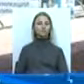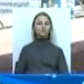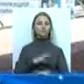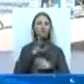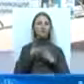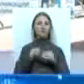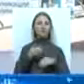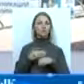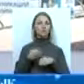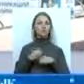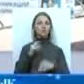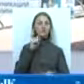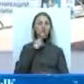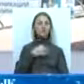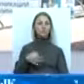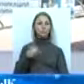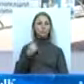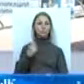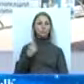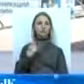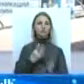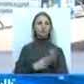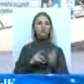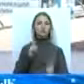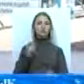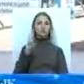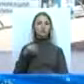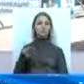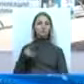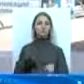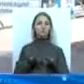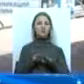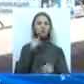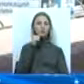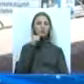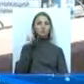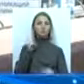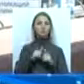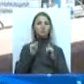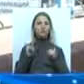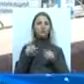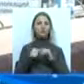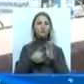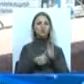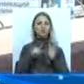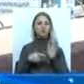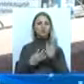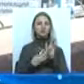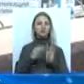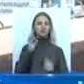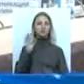Облыс экономикасына түскен несиелік салымдардың жалпы сомасы 191 миллиард теңгені құрады. Бұл өткен жылдың сәйкес кезеңімен